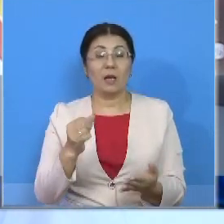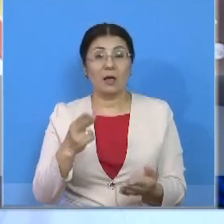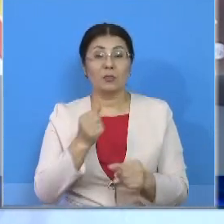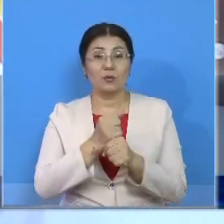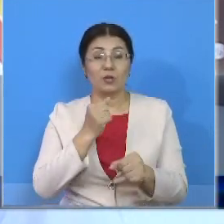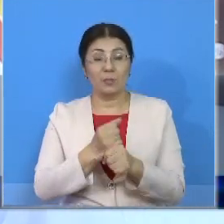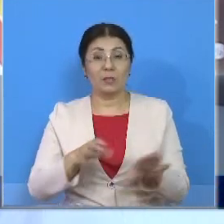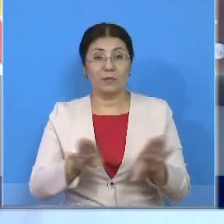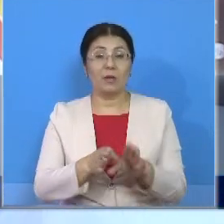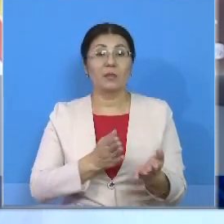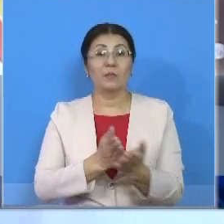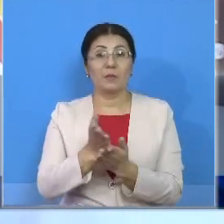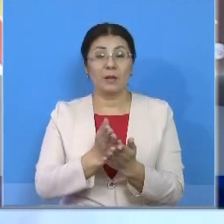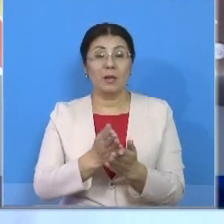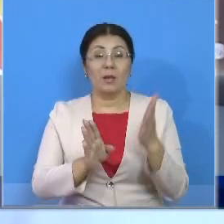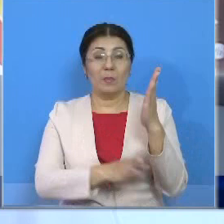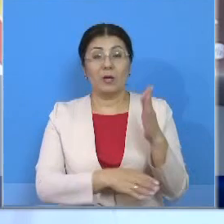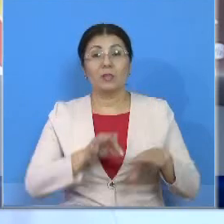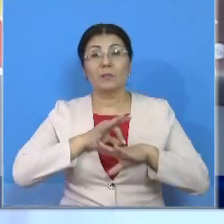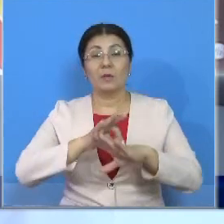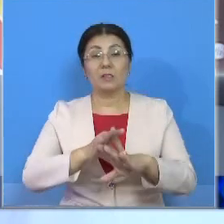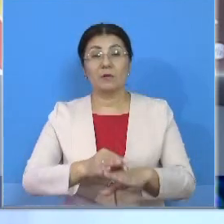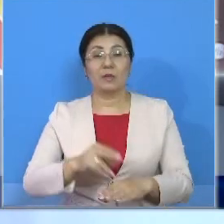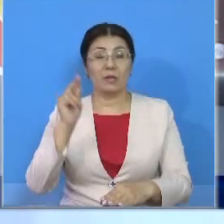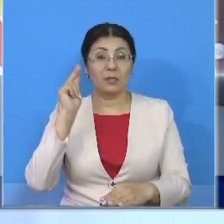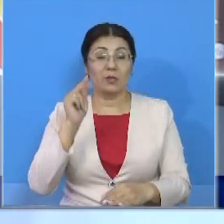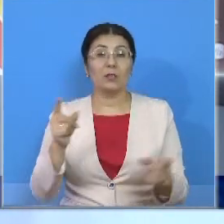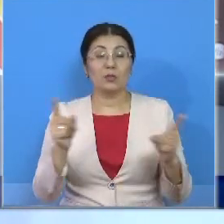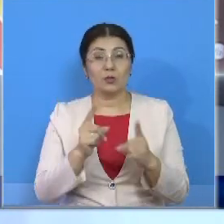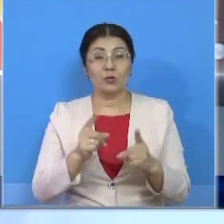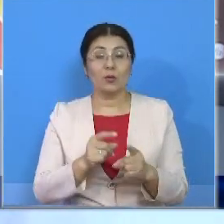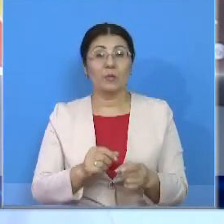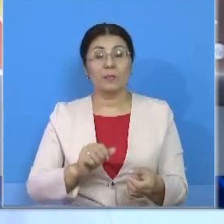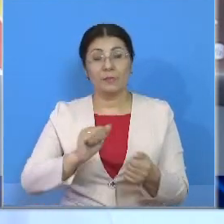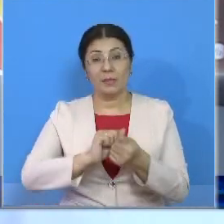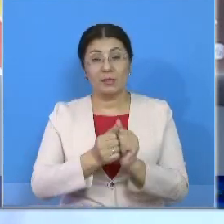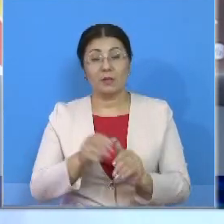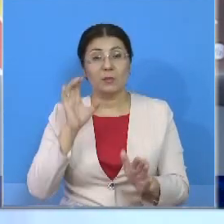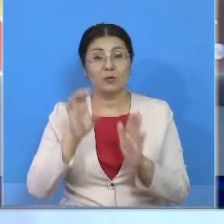работать в данном направлении. По окончании мы проведем практическое занятие для того, чтобы закрепить услышанное.